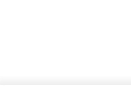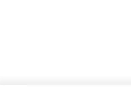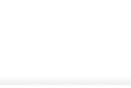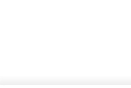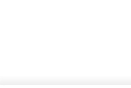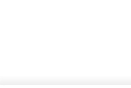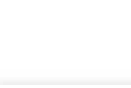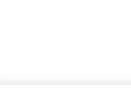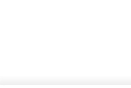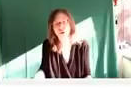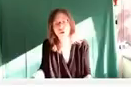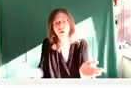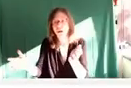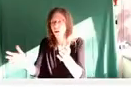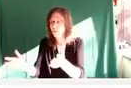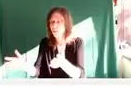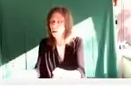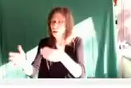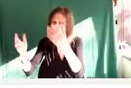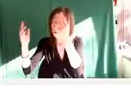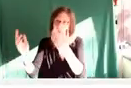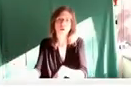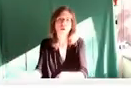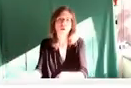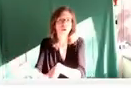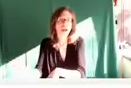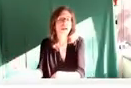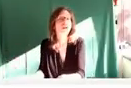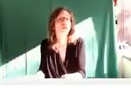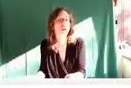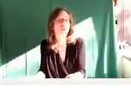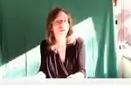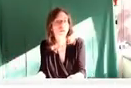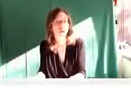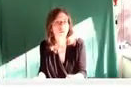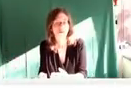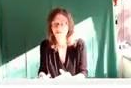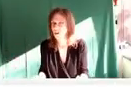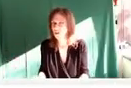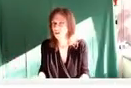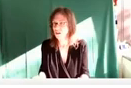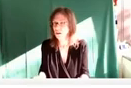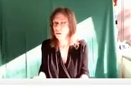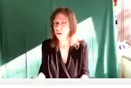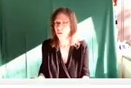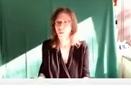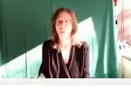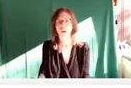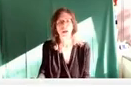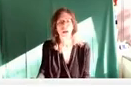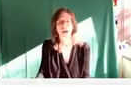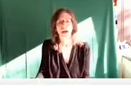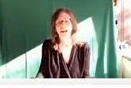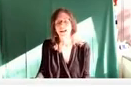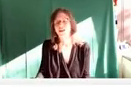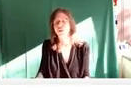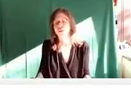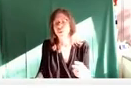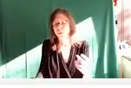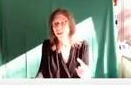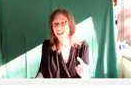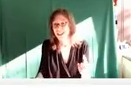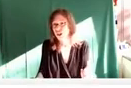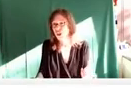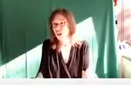ou reprendre votre méthodologie, puis faire le constat, arriver au même résultat. Ça se limite à ça. La question